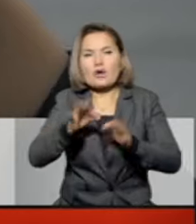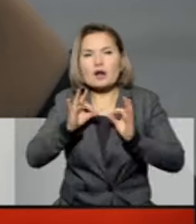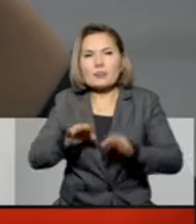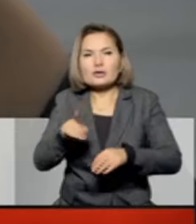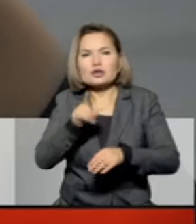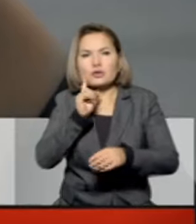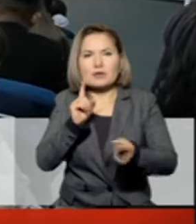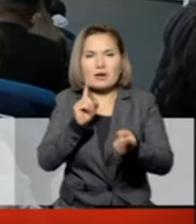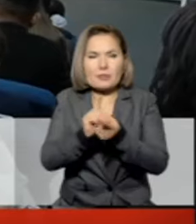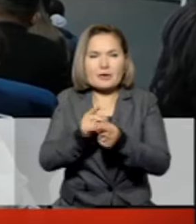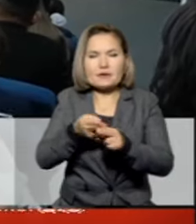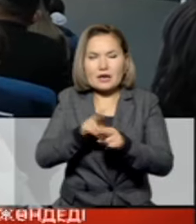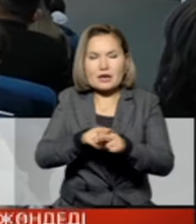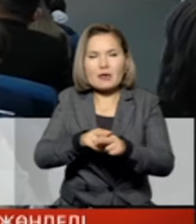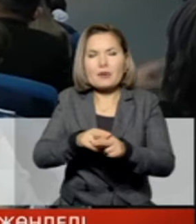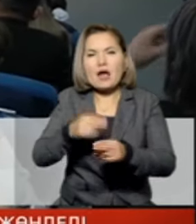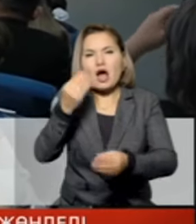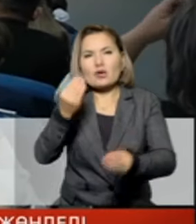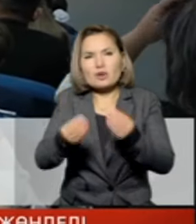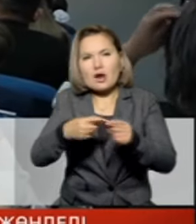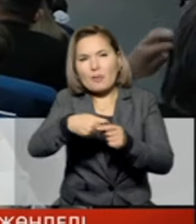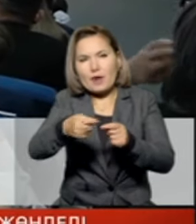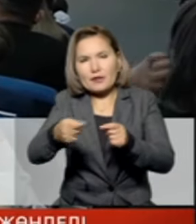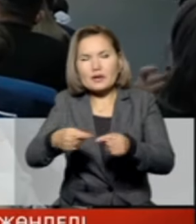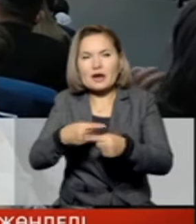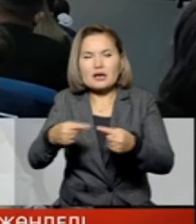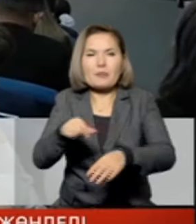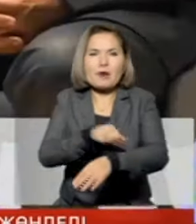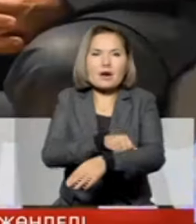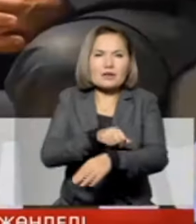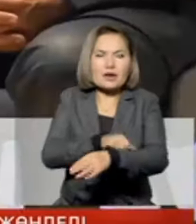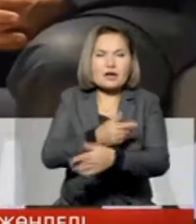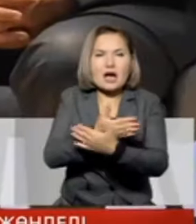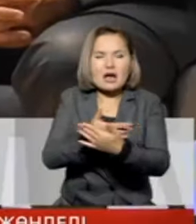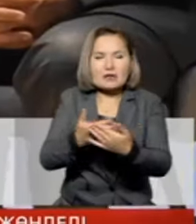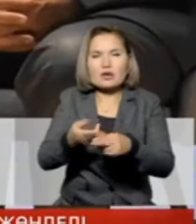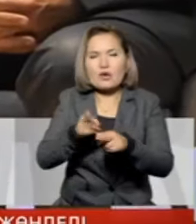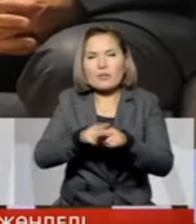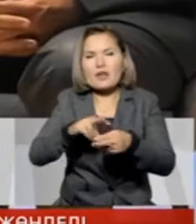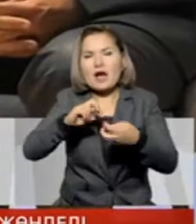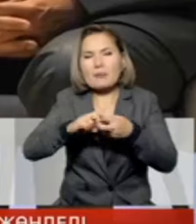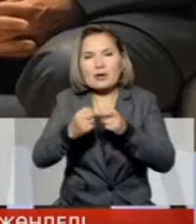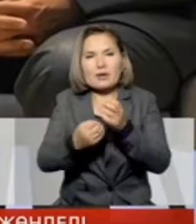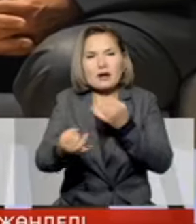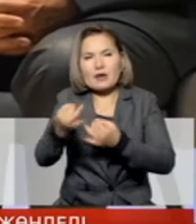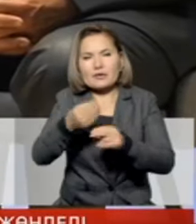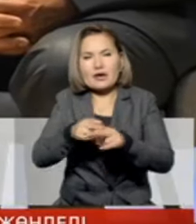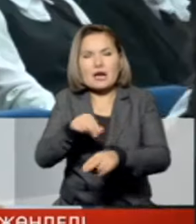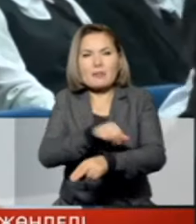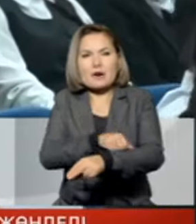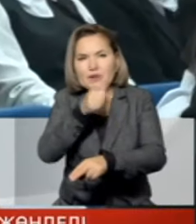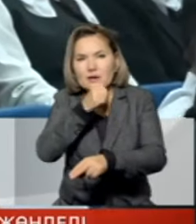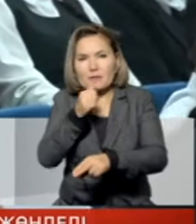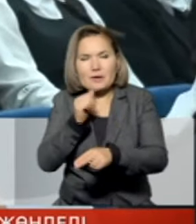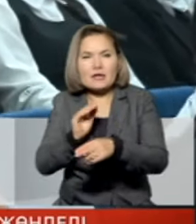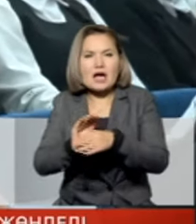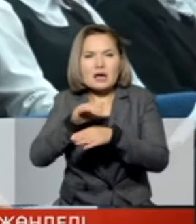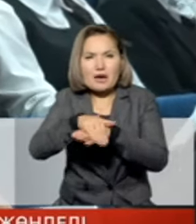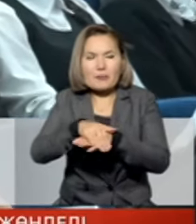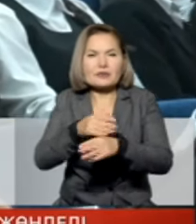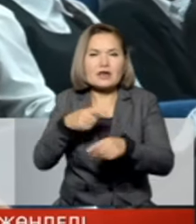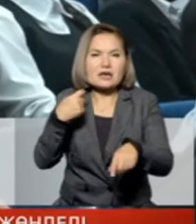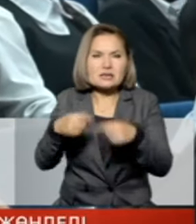жастармен кездесіп, лудомания, нашақорлық, буллинг сынды қоғам дерттері тақырыбында әңгіме өрбітті. Есірткі жасырудың